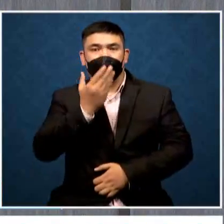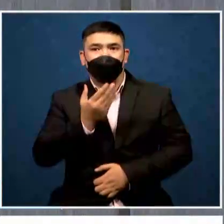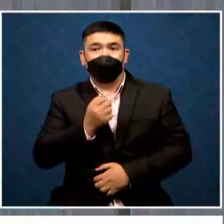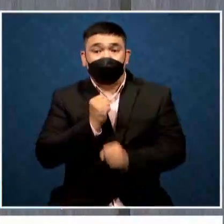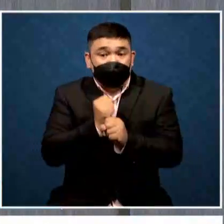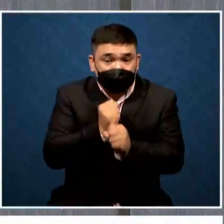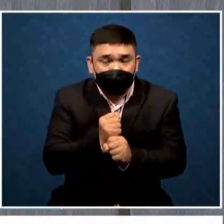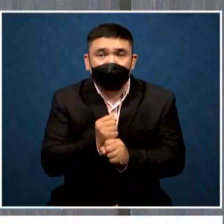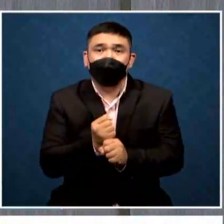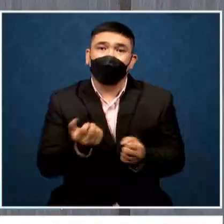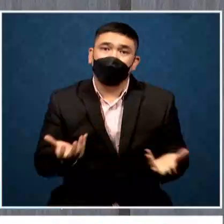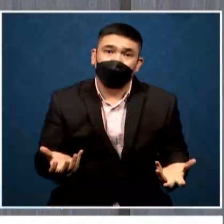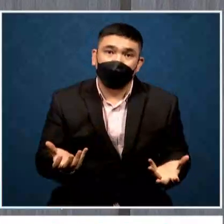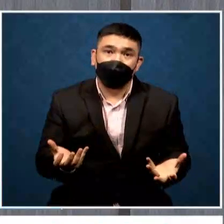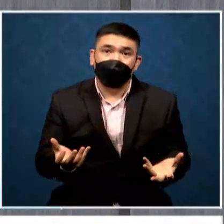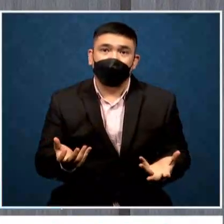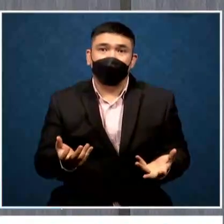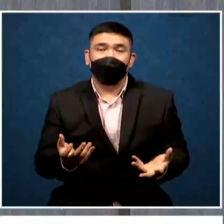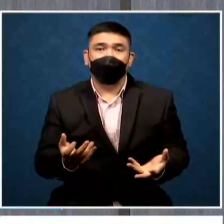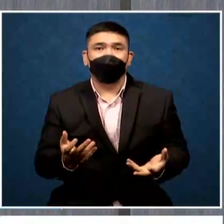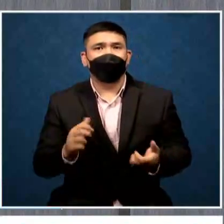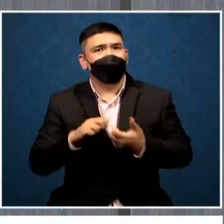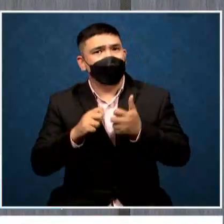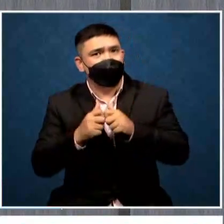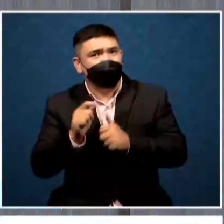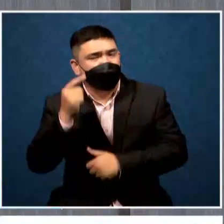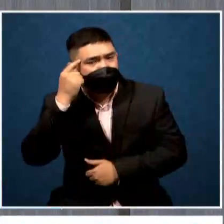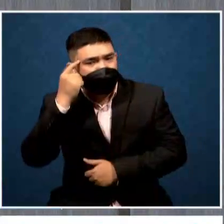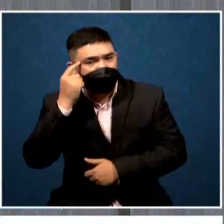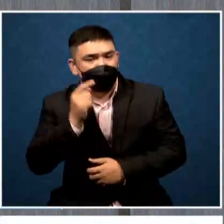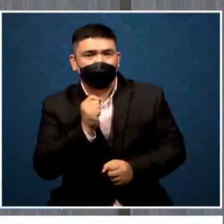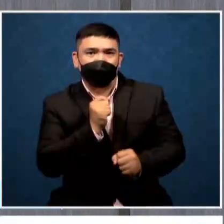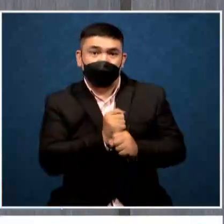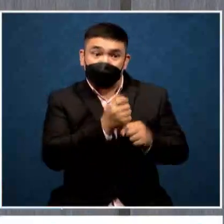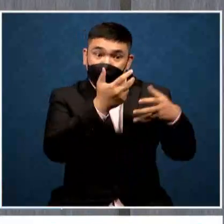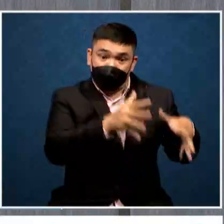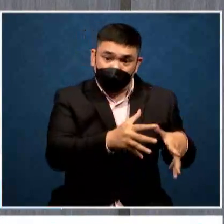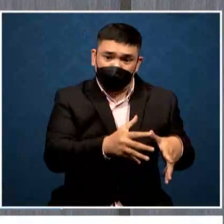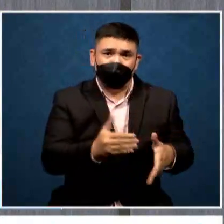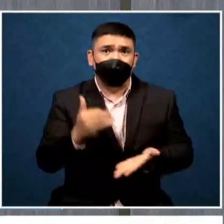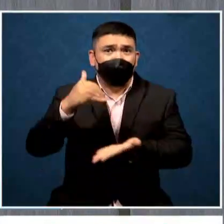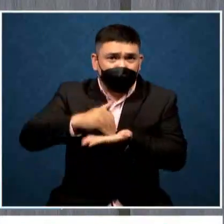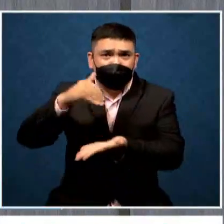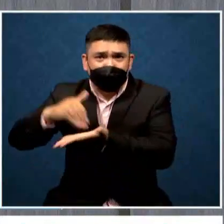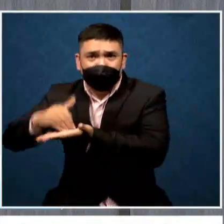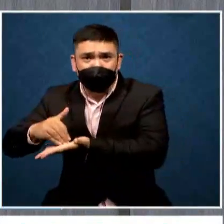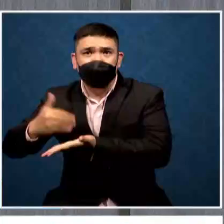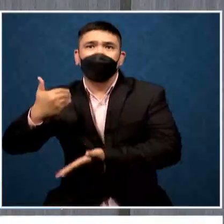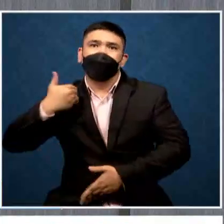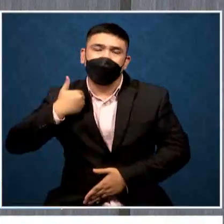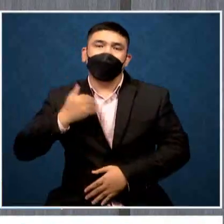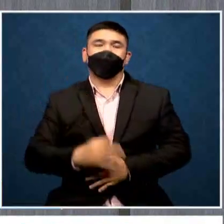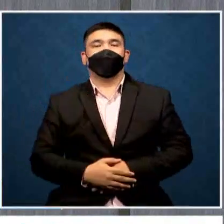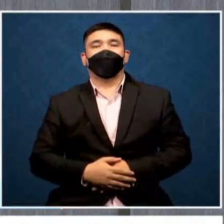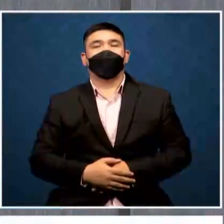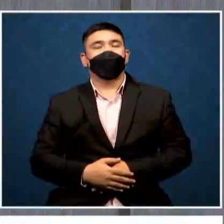หรือไม่อย่างนั้นก็เป็นไฟไหม้ฟางเกิดแล้วก็เกิดขึ้นอีกเอาละ